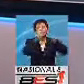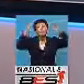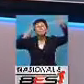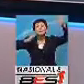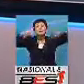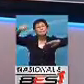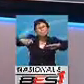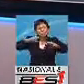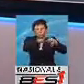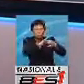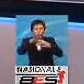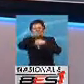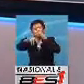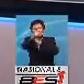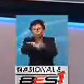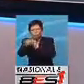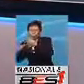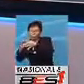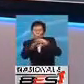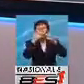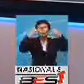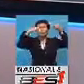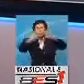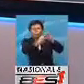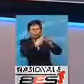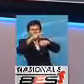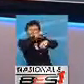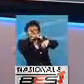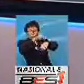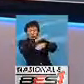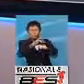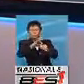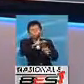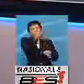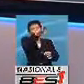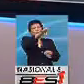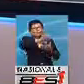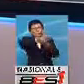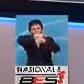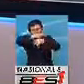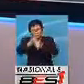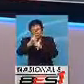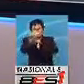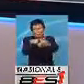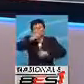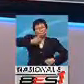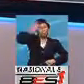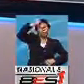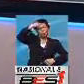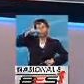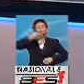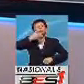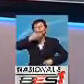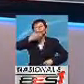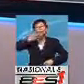Malaysia memerlukan kerjasama semua pihak dalam usaha mencapai perpaduan nasional dan memenuhi aspirasi bagi membina sebuah negara yang lebih baik untuk generasi